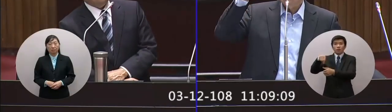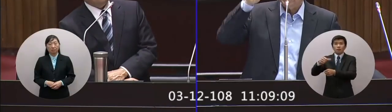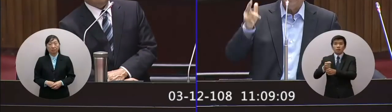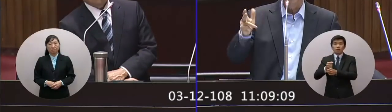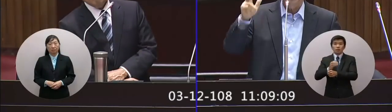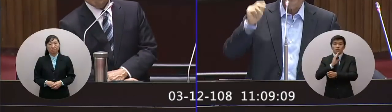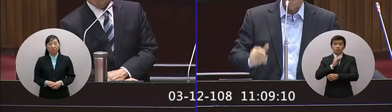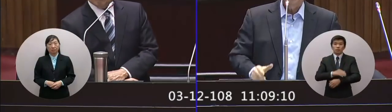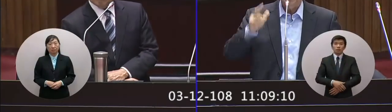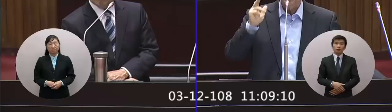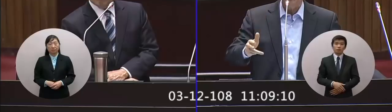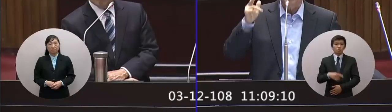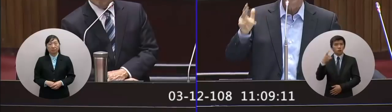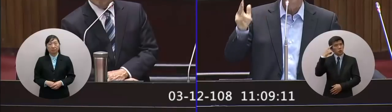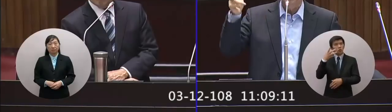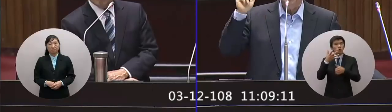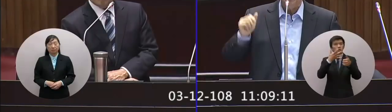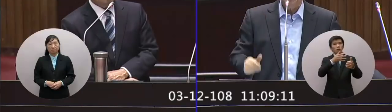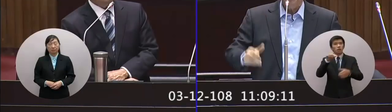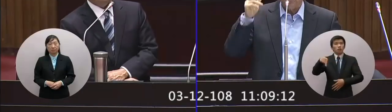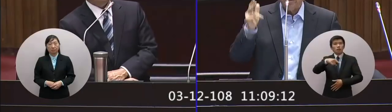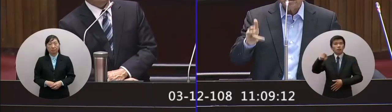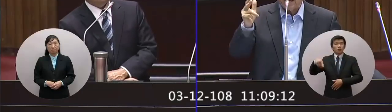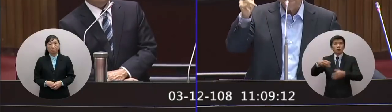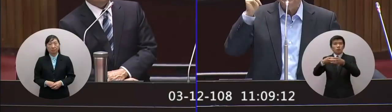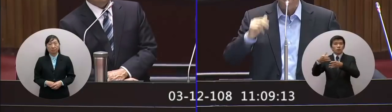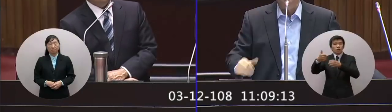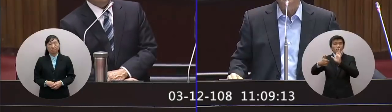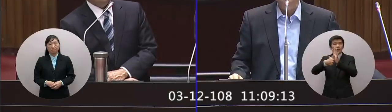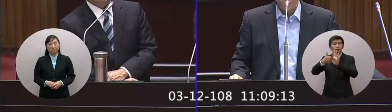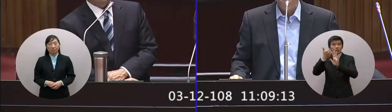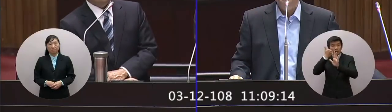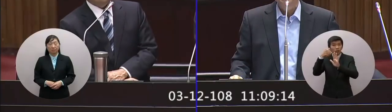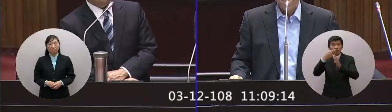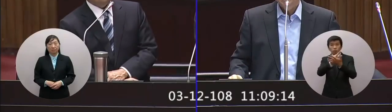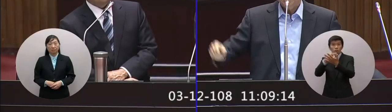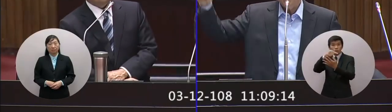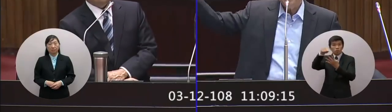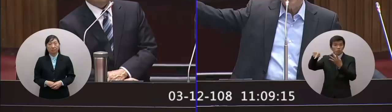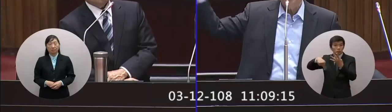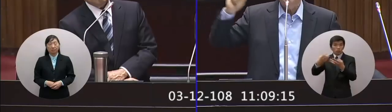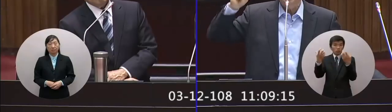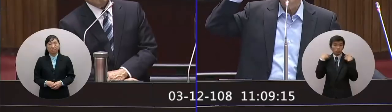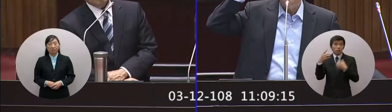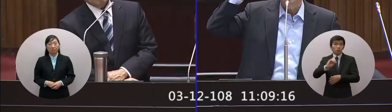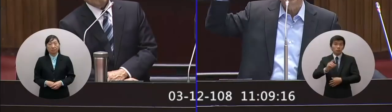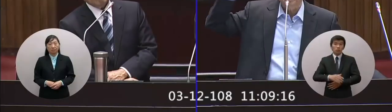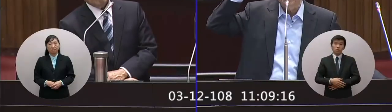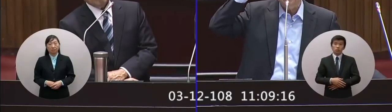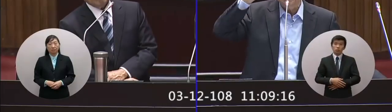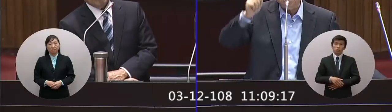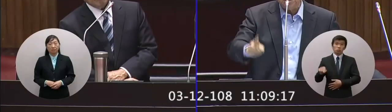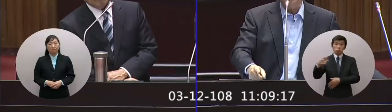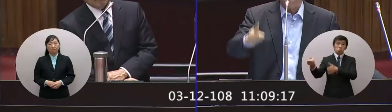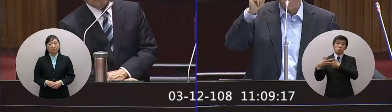我今天就想了解一下这些组长叫什么名字，谁他们在做什么。科汇办给我的资料就是